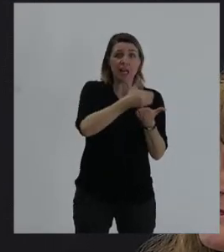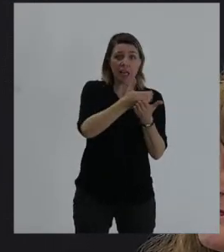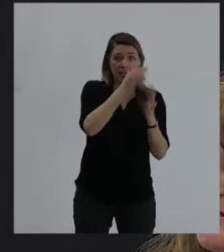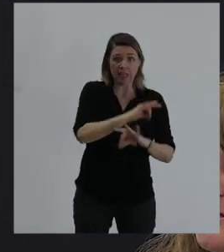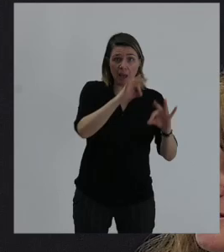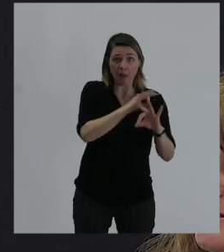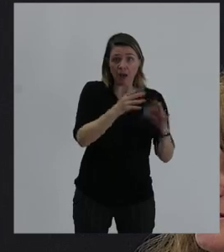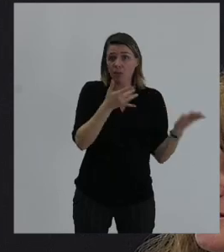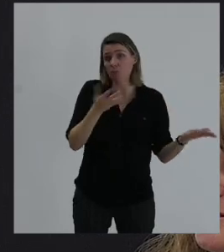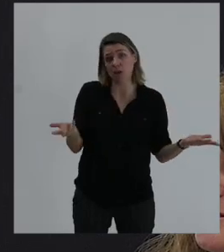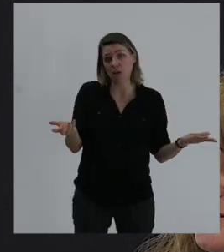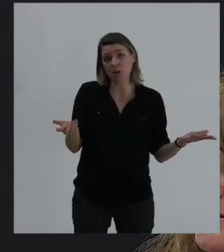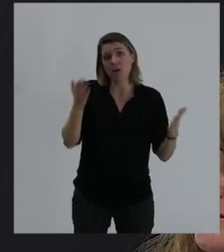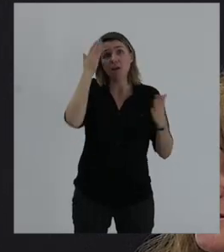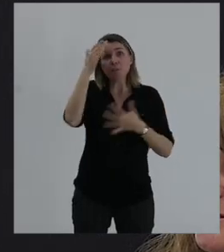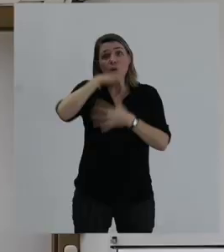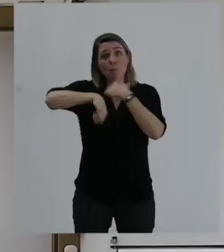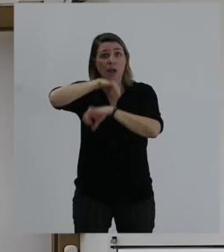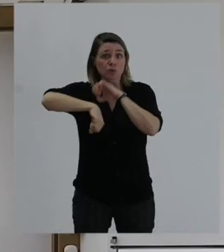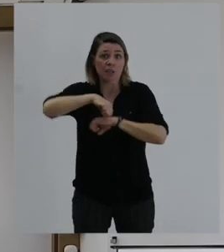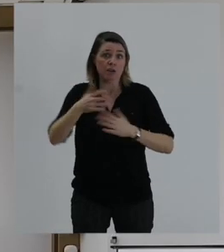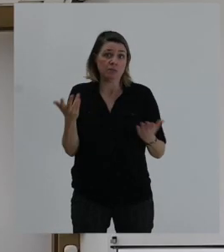pas faire d'emploi avec, si c'est de l'opérationnel.